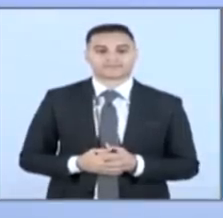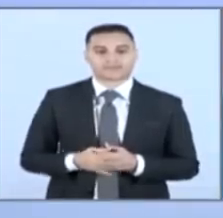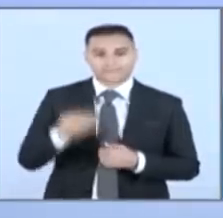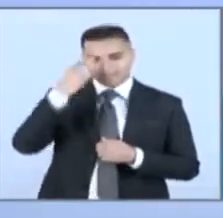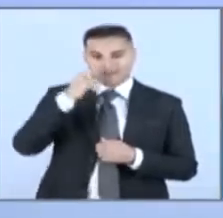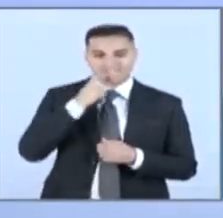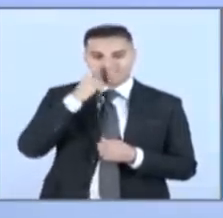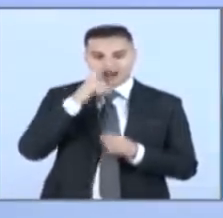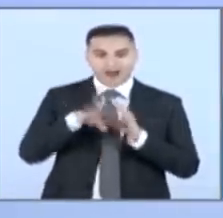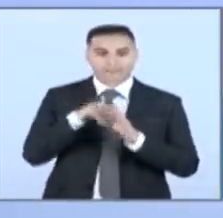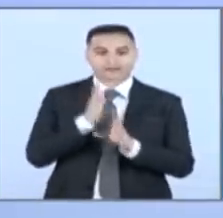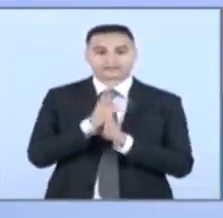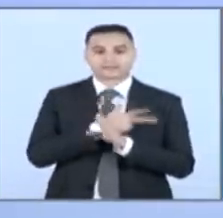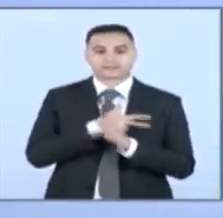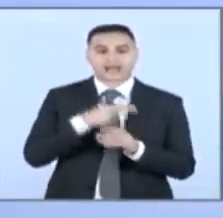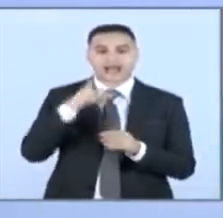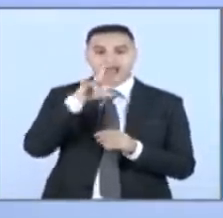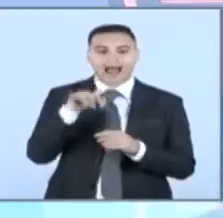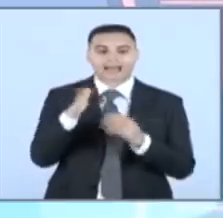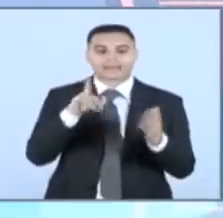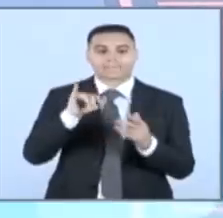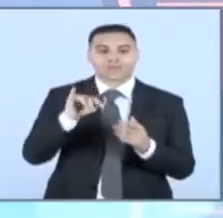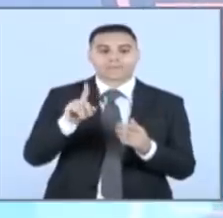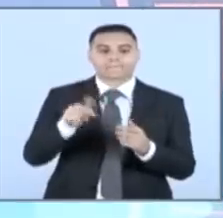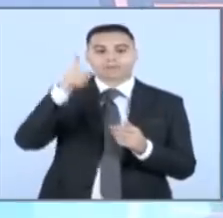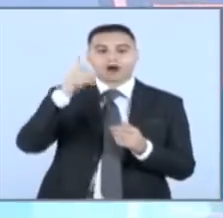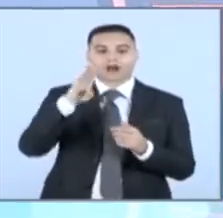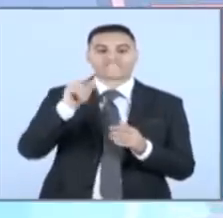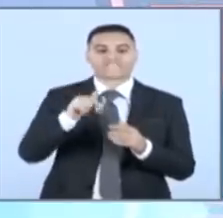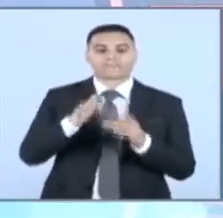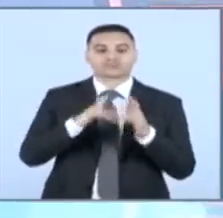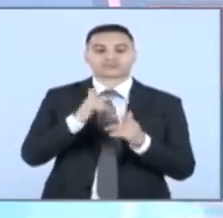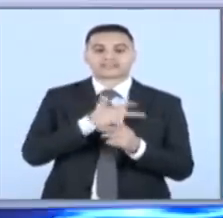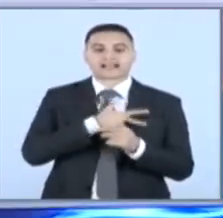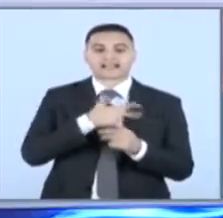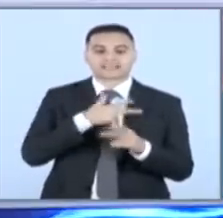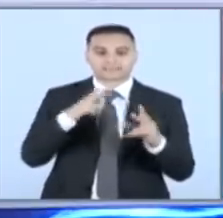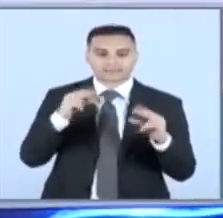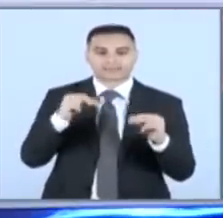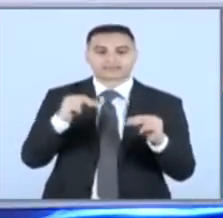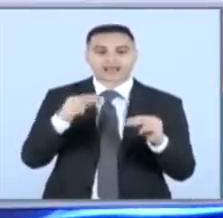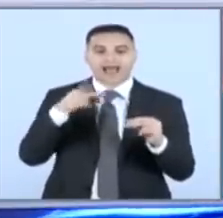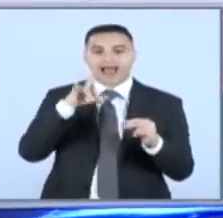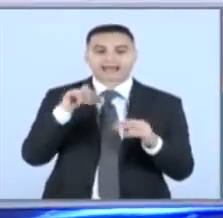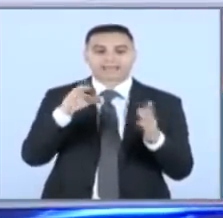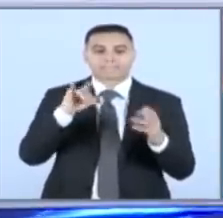من هو الفنان الذي قام بدور علي مبارك في المسلسل الذي يحمل نفس الاسم؟